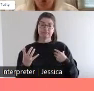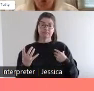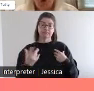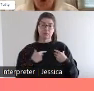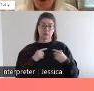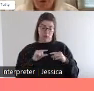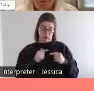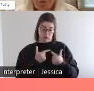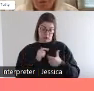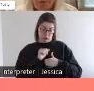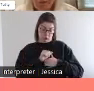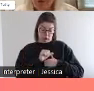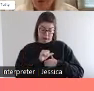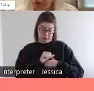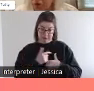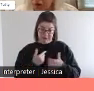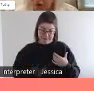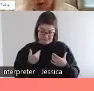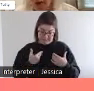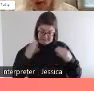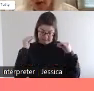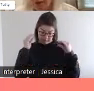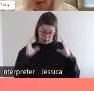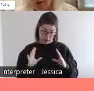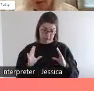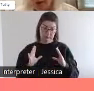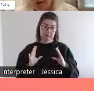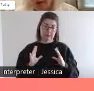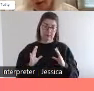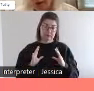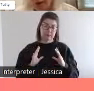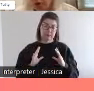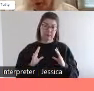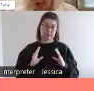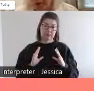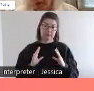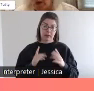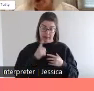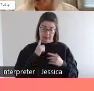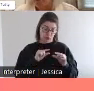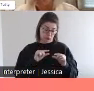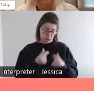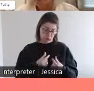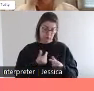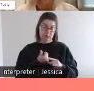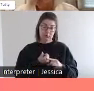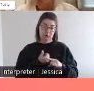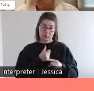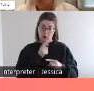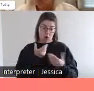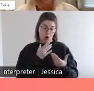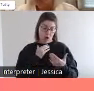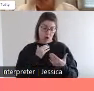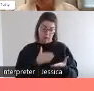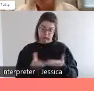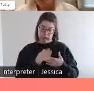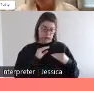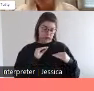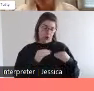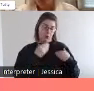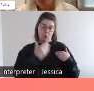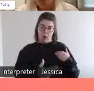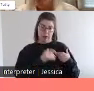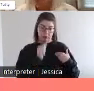mentionner, en tant qu'enseignante de travail en groupe, que les groupes ne sont pas